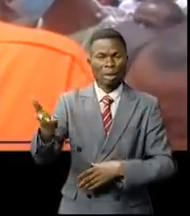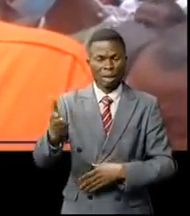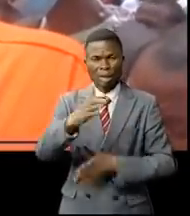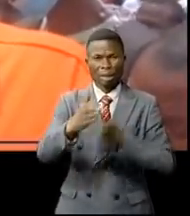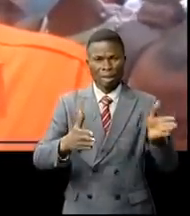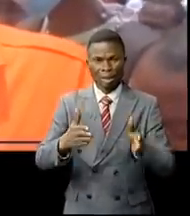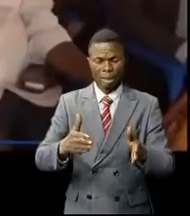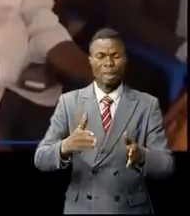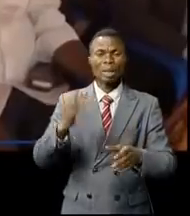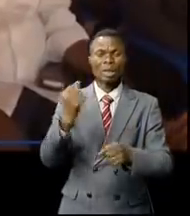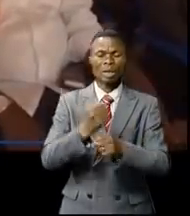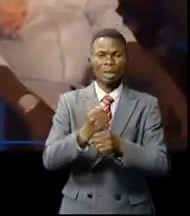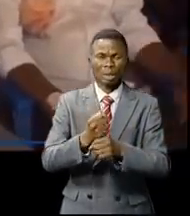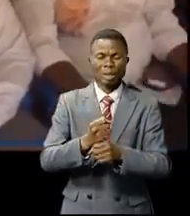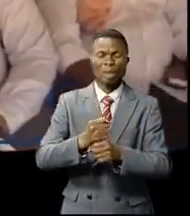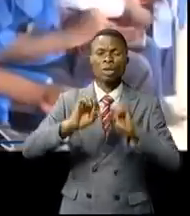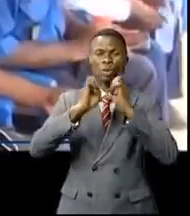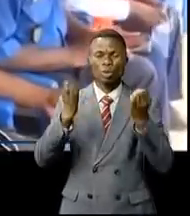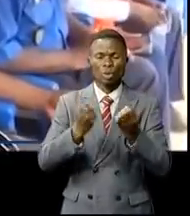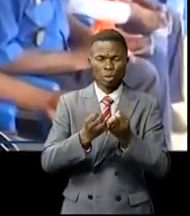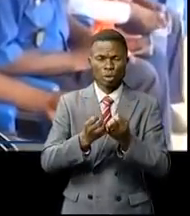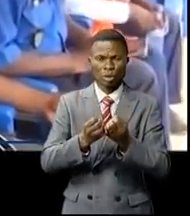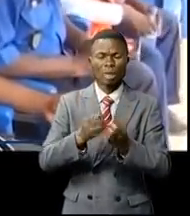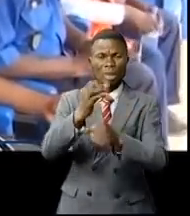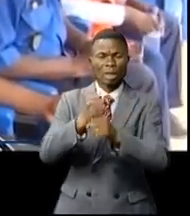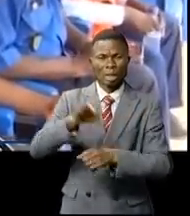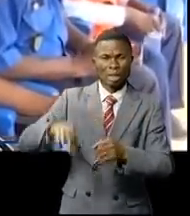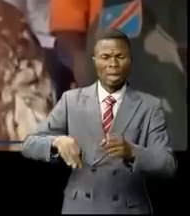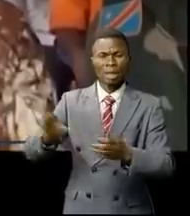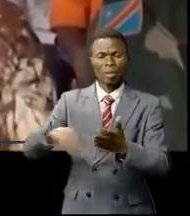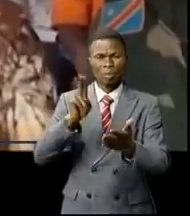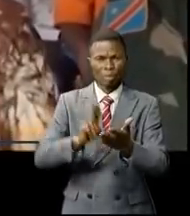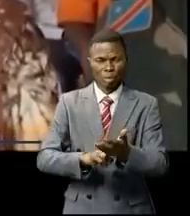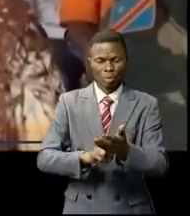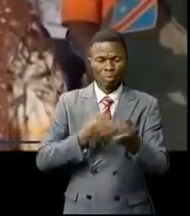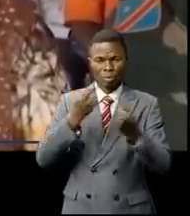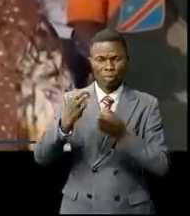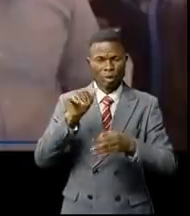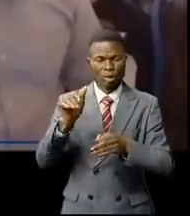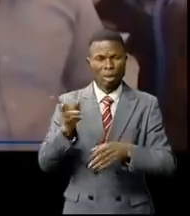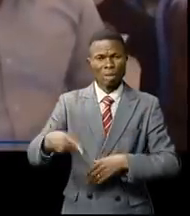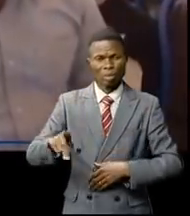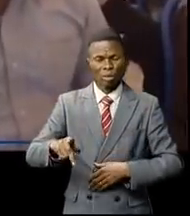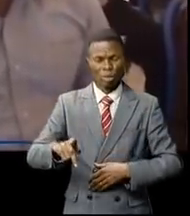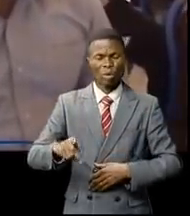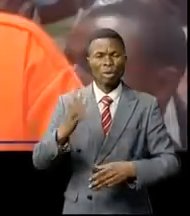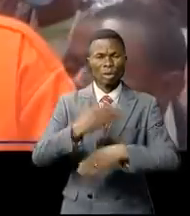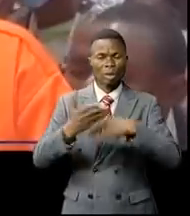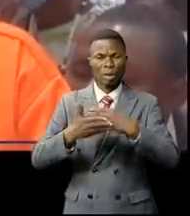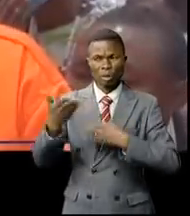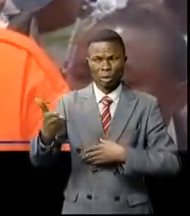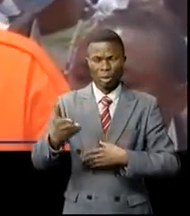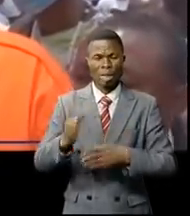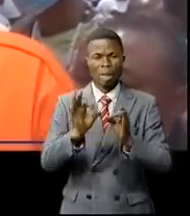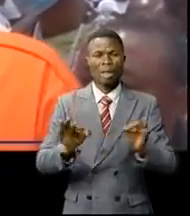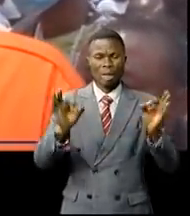caisse de l'asvel descat d une structure bénéficiaire du contrat a précisé les guetteurs professeur de l'office de route il est important